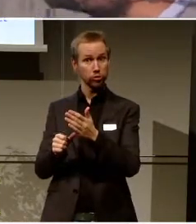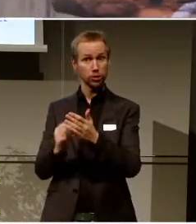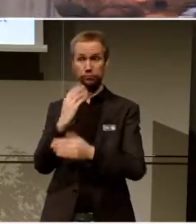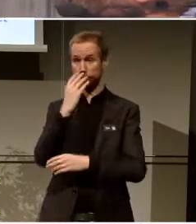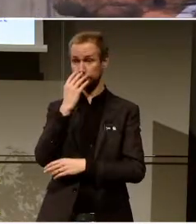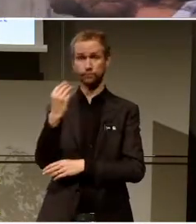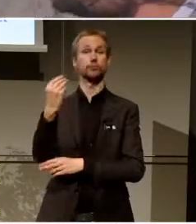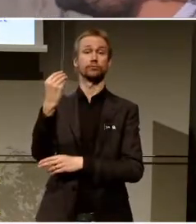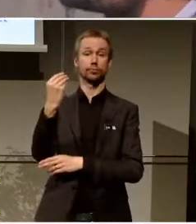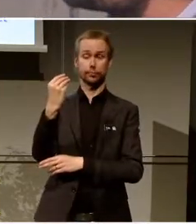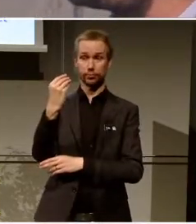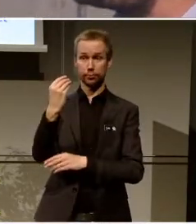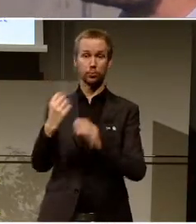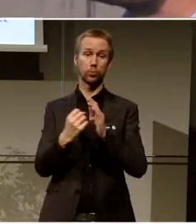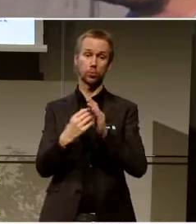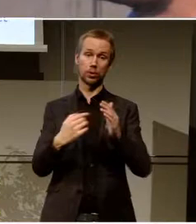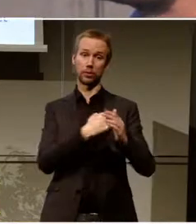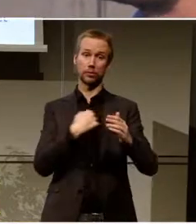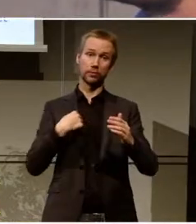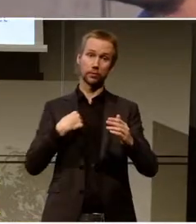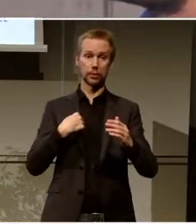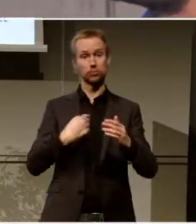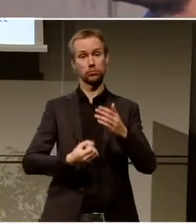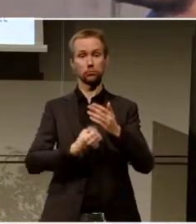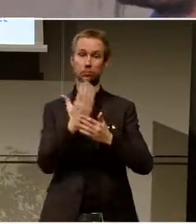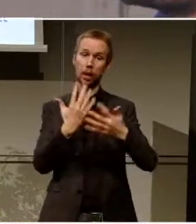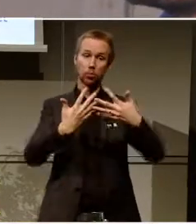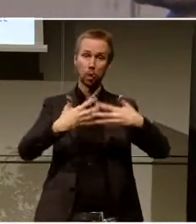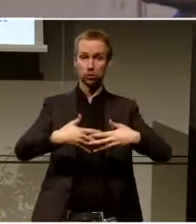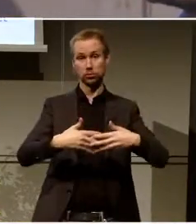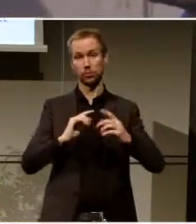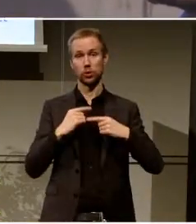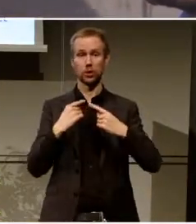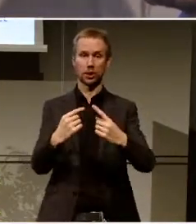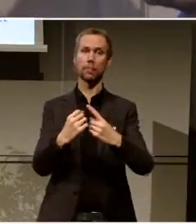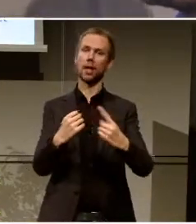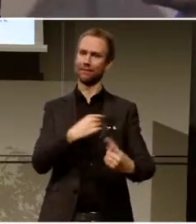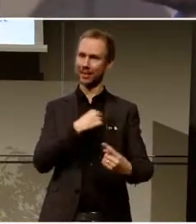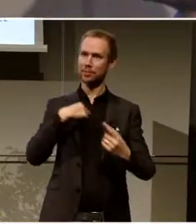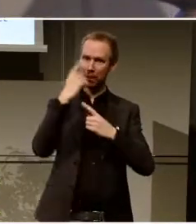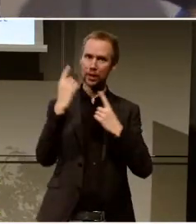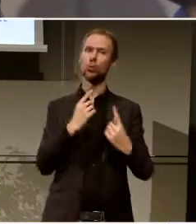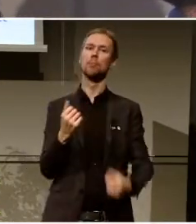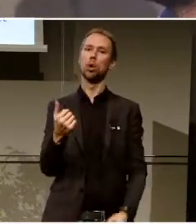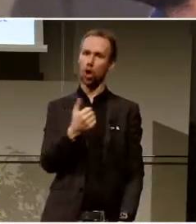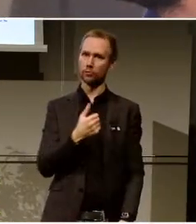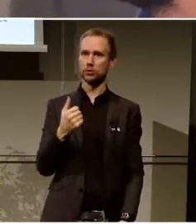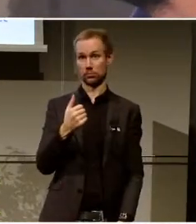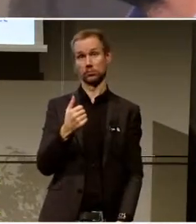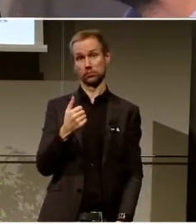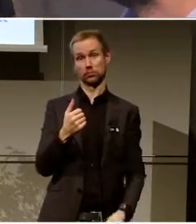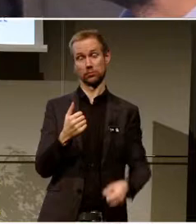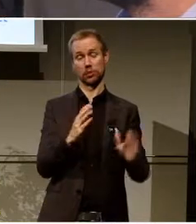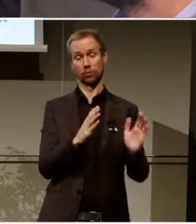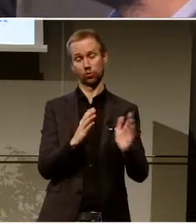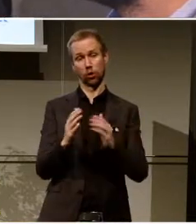att försvinna i och med att vi automatiserar och så. Men att vi behövs, det kommer ju fortfarande finnas. Och